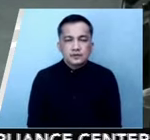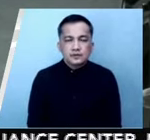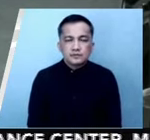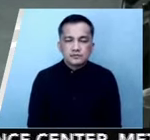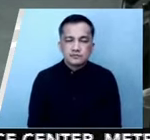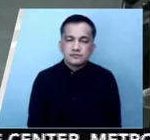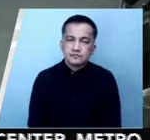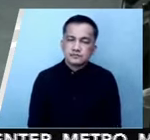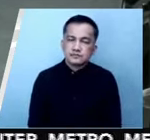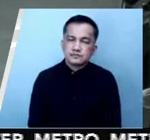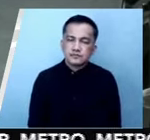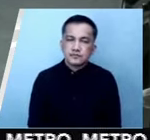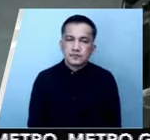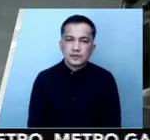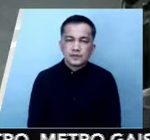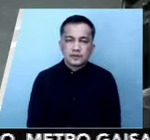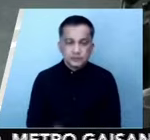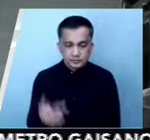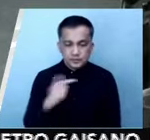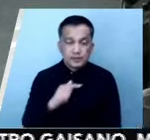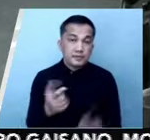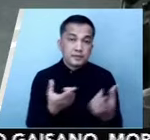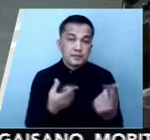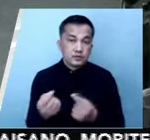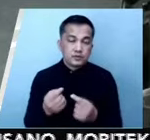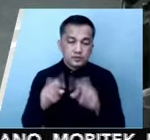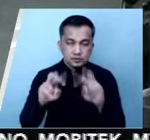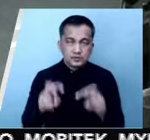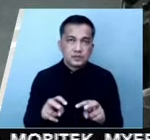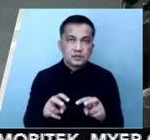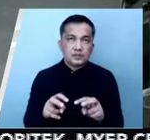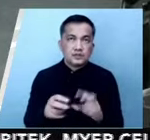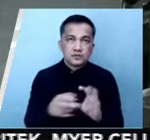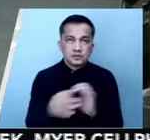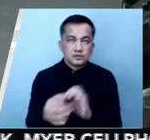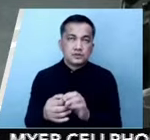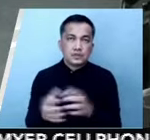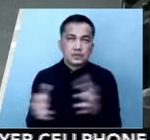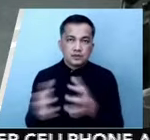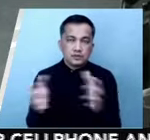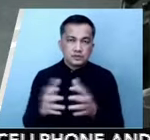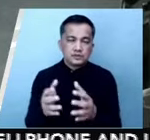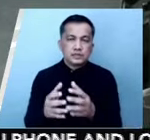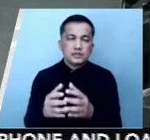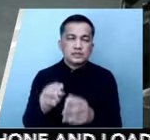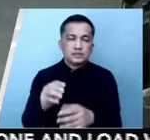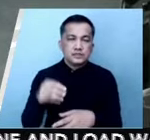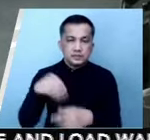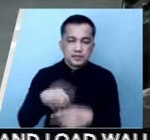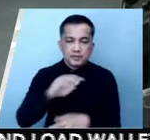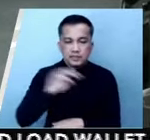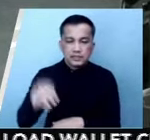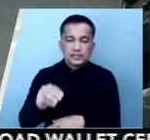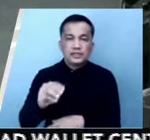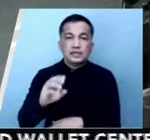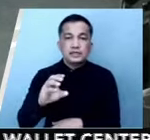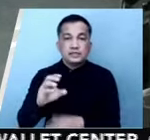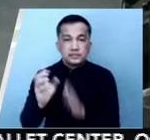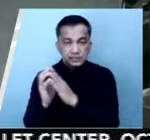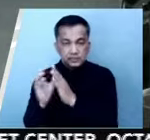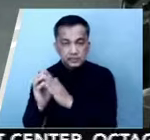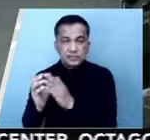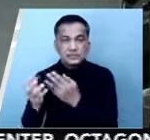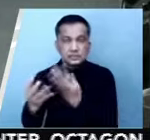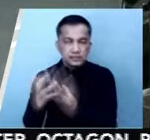Magsasagawa pa ng imbestigasyon kaugnay sa gulong nangyari nga sa loob ng Manila City Jail. At yan ang latest mula rito sa Maynila. Balik sa